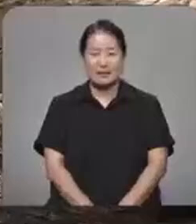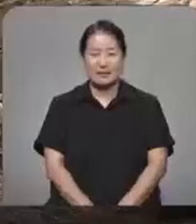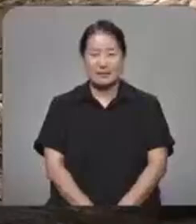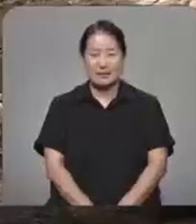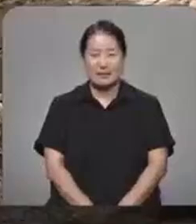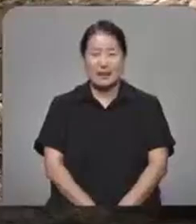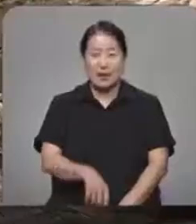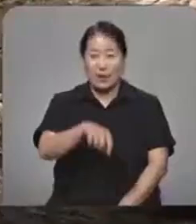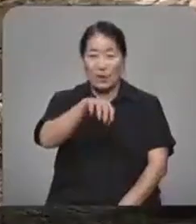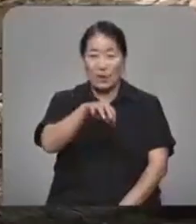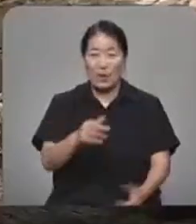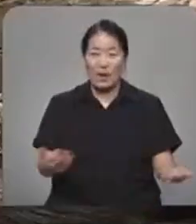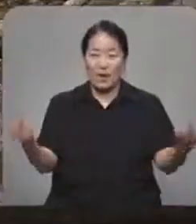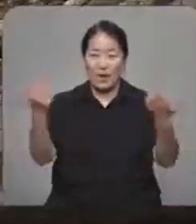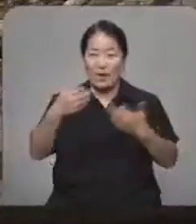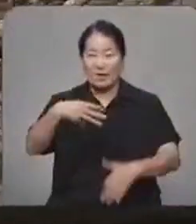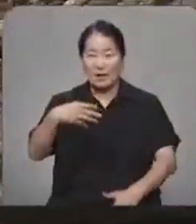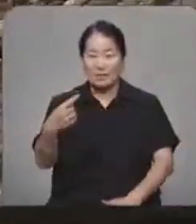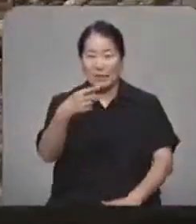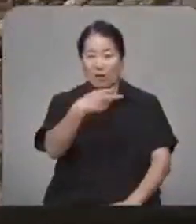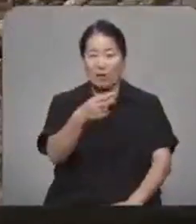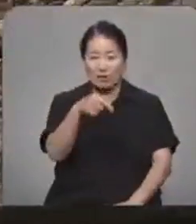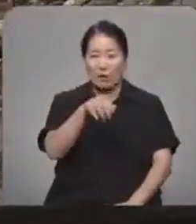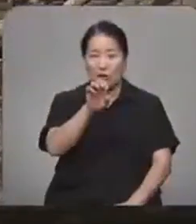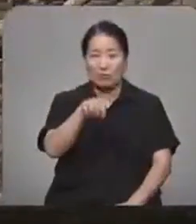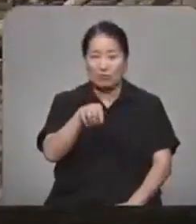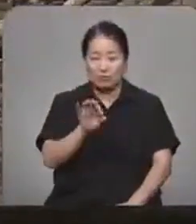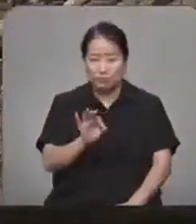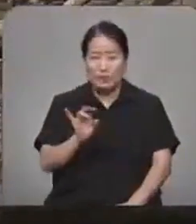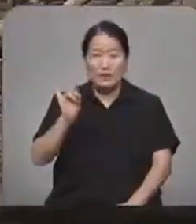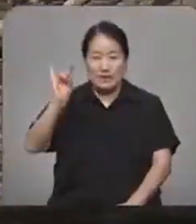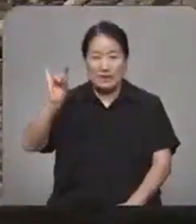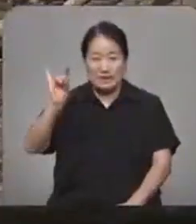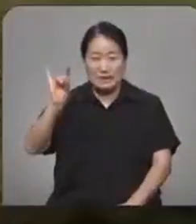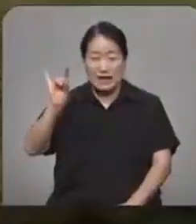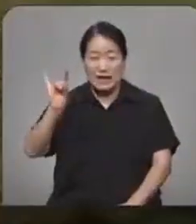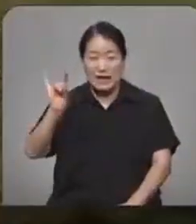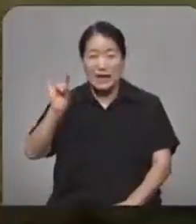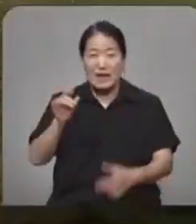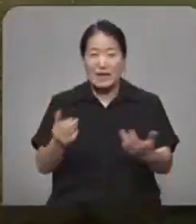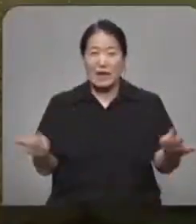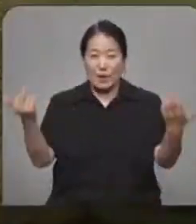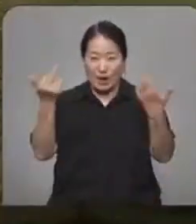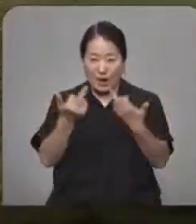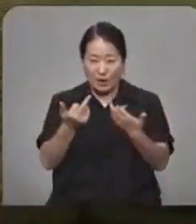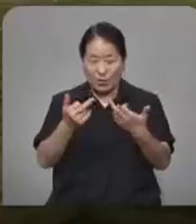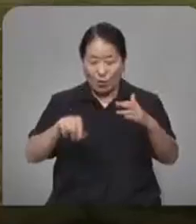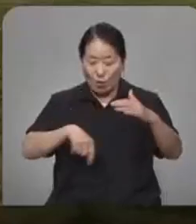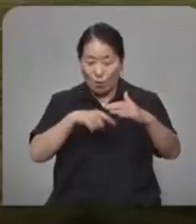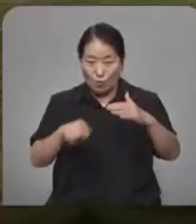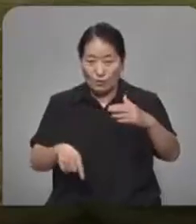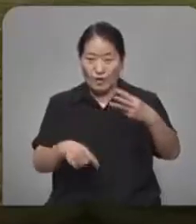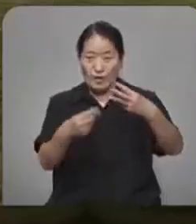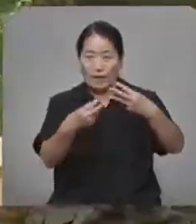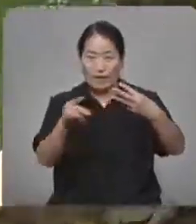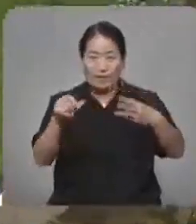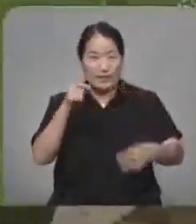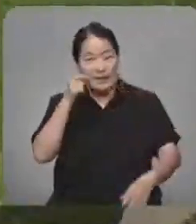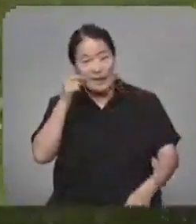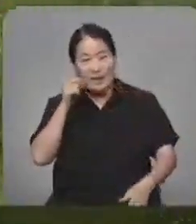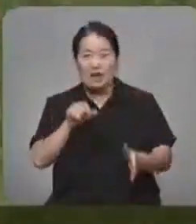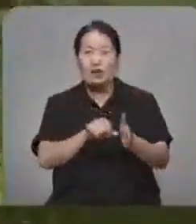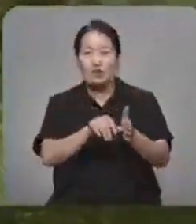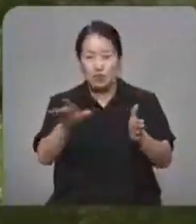네. 덕산기 계곡은 삼척 덕풍계곡, 인제 아침가리 계곡과 함께 국내 3대 계곡 트레킹 코스로